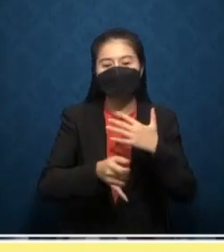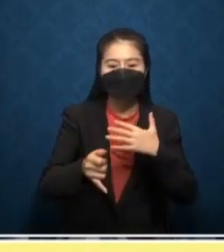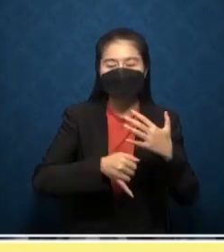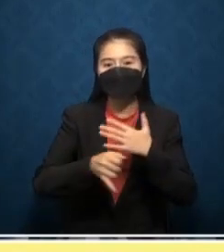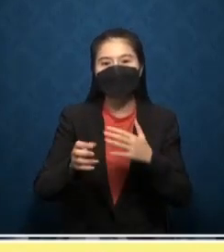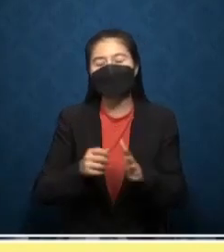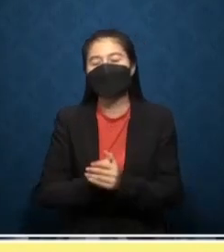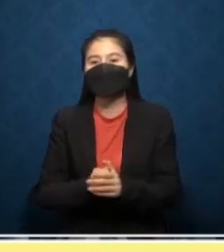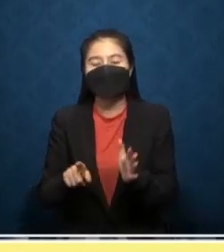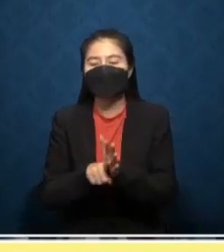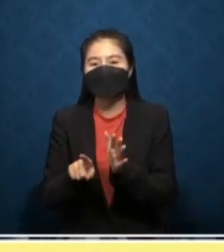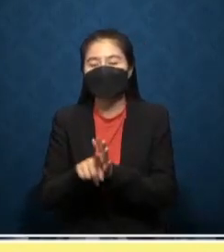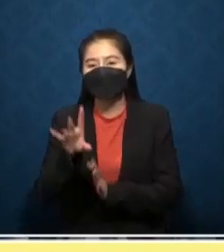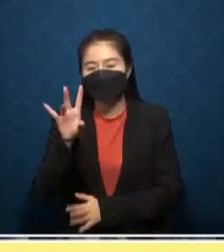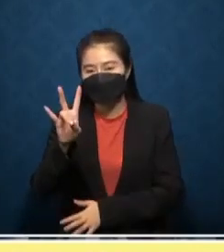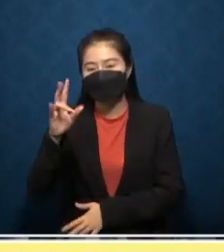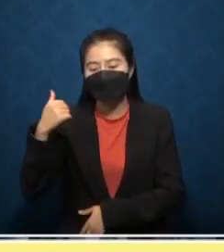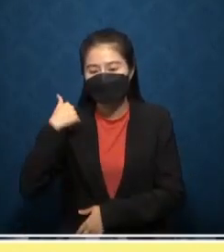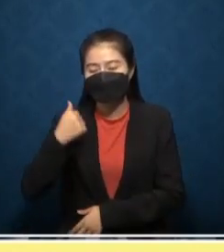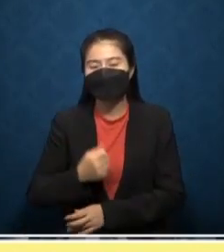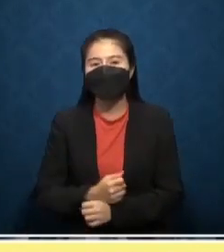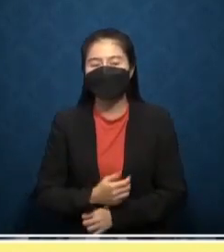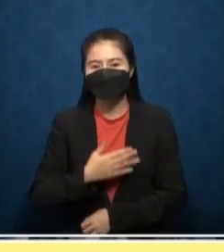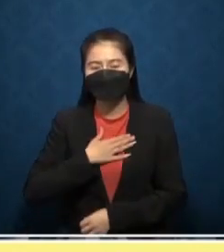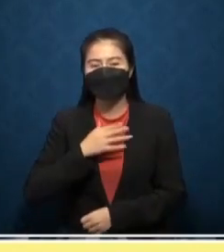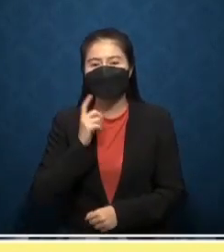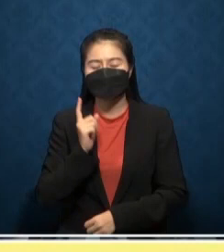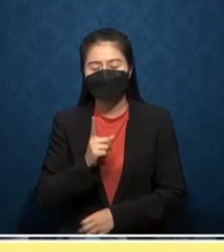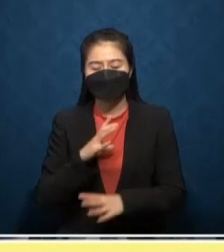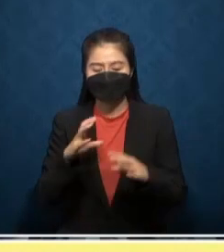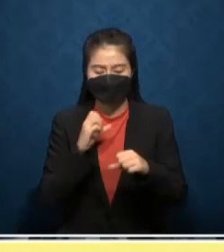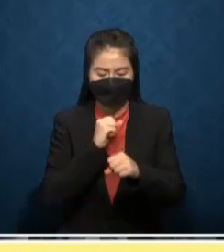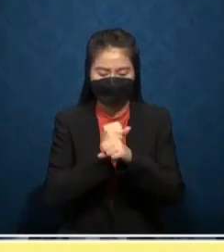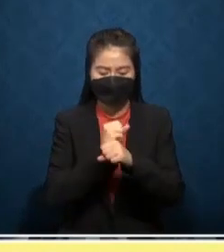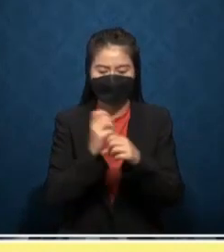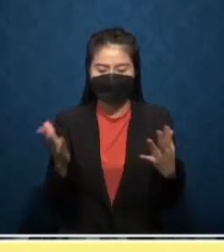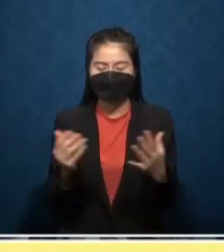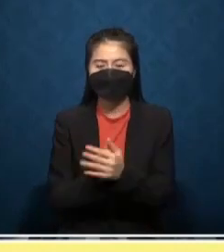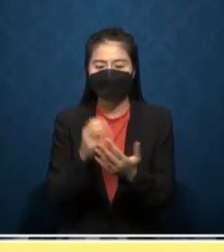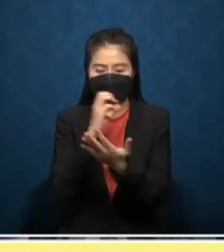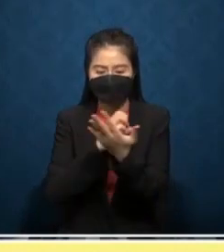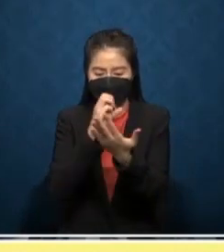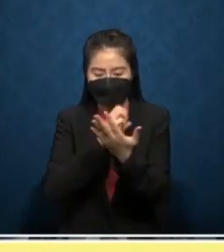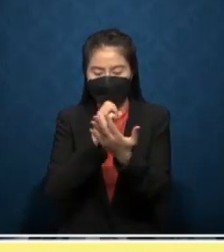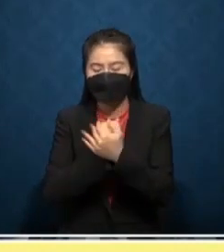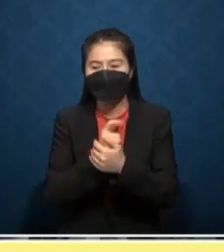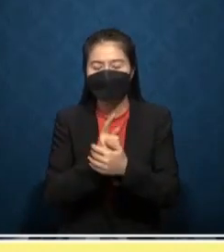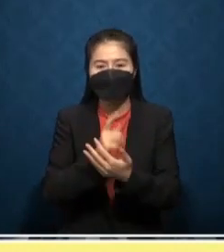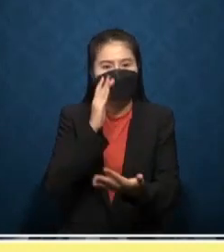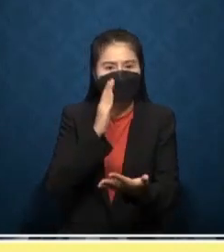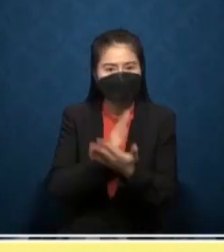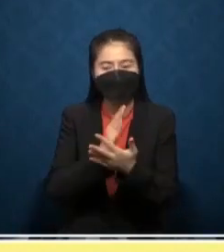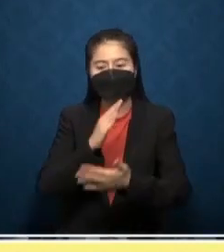เจ็ดรอบากตองปราบยาสบตดให้ได้เราหุดยงพวกยาสบตดให้ได้และใสวที่สอง